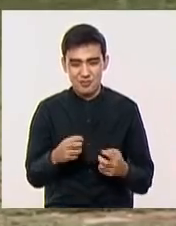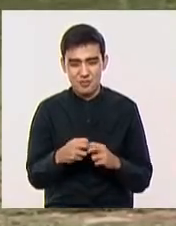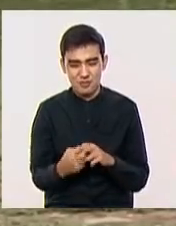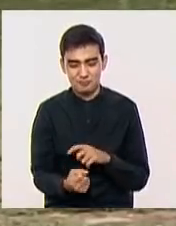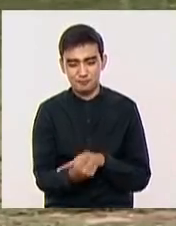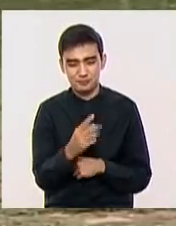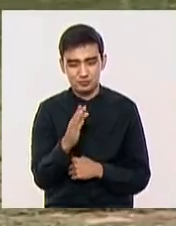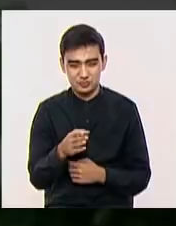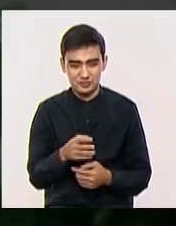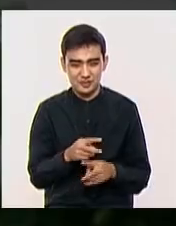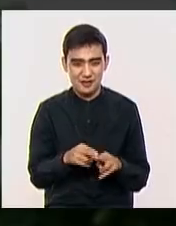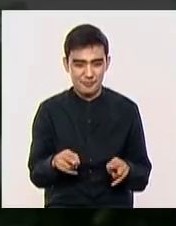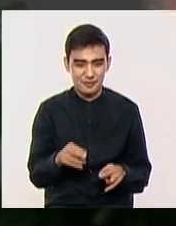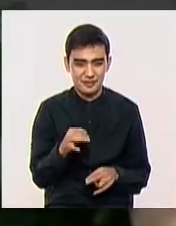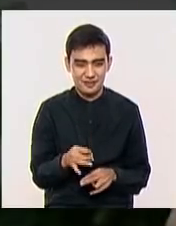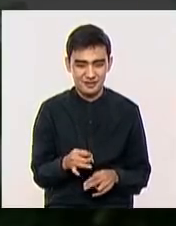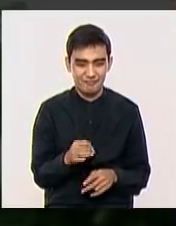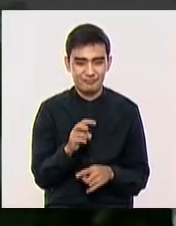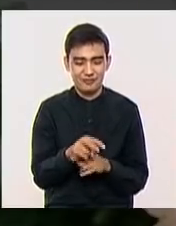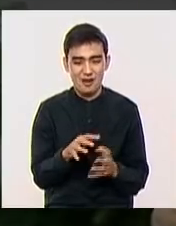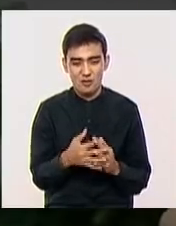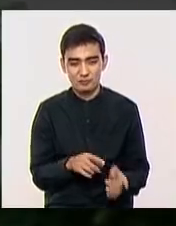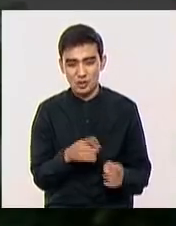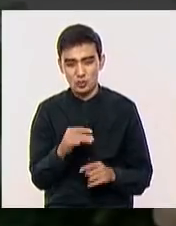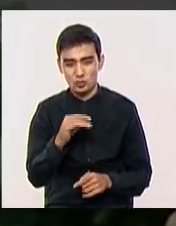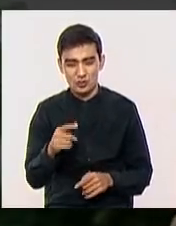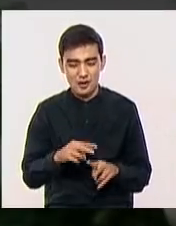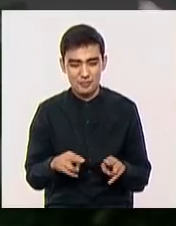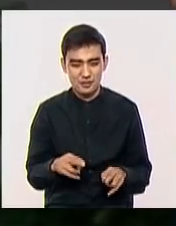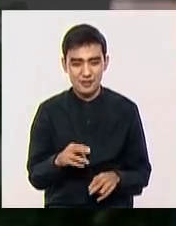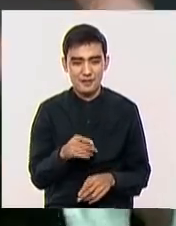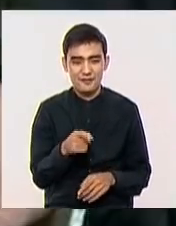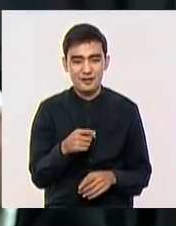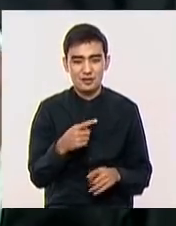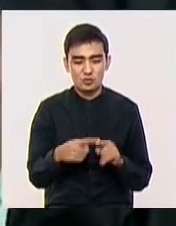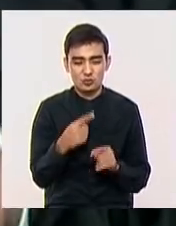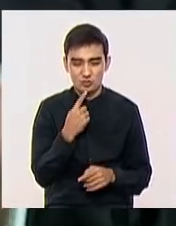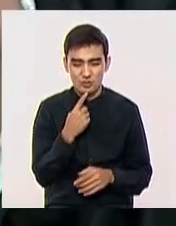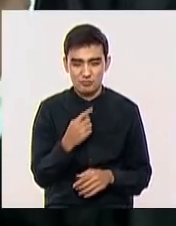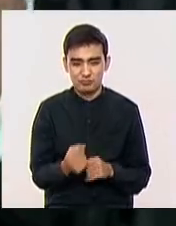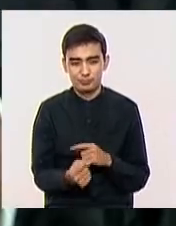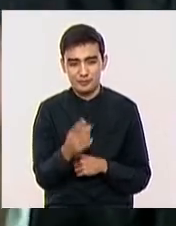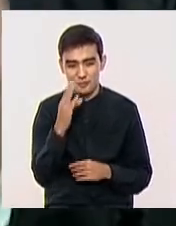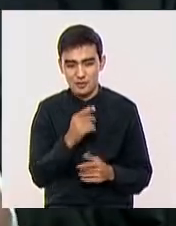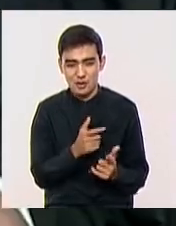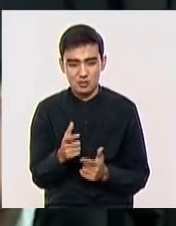проблем, таким же, как и переселенцам с юга. Нина, а с какими сложностями